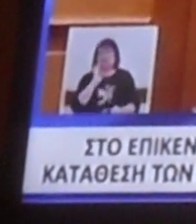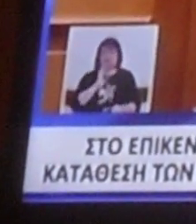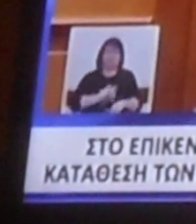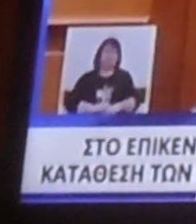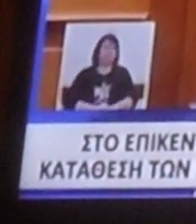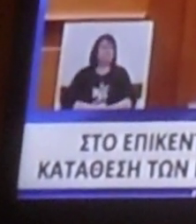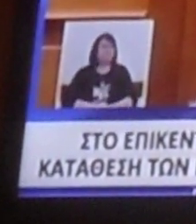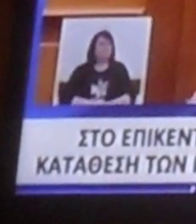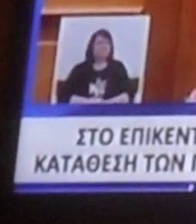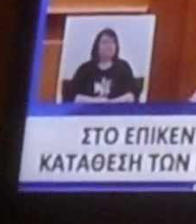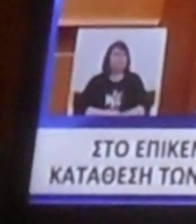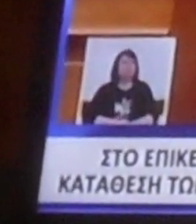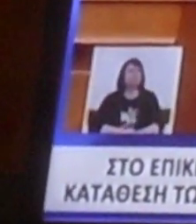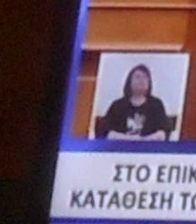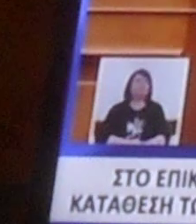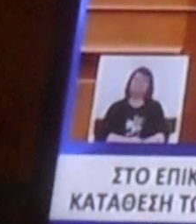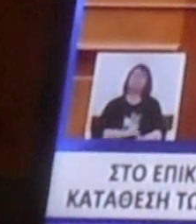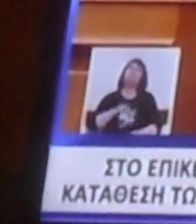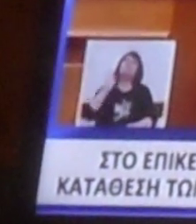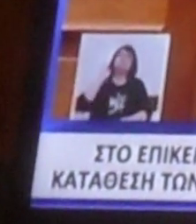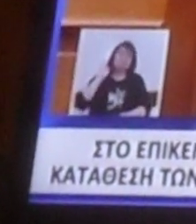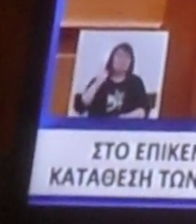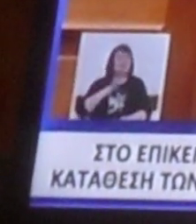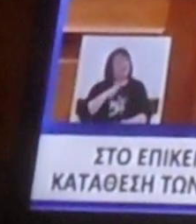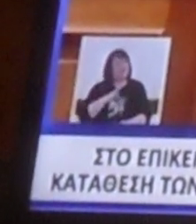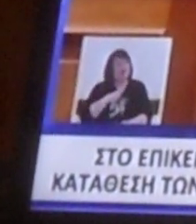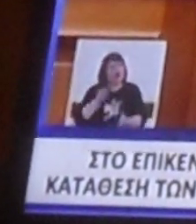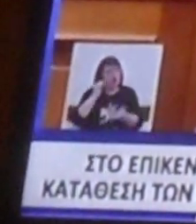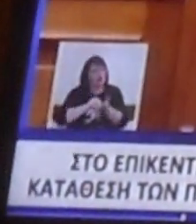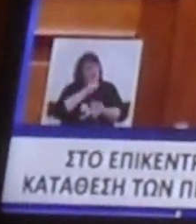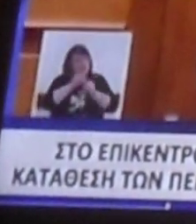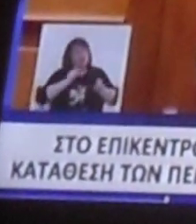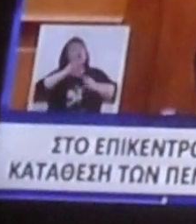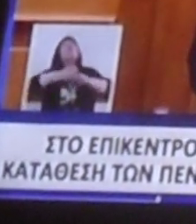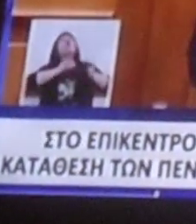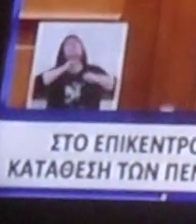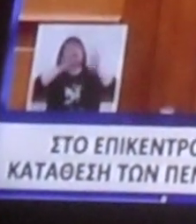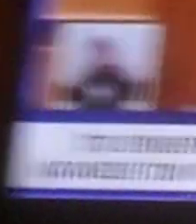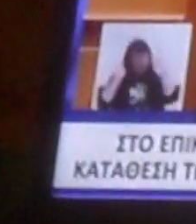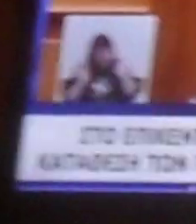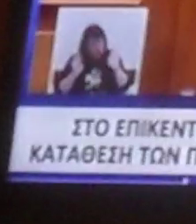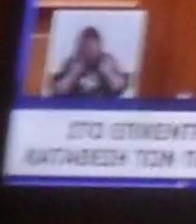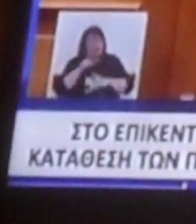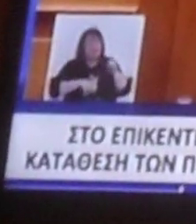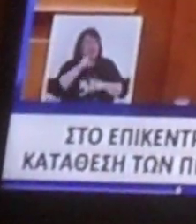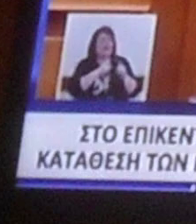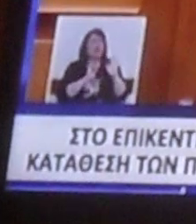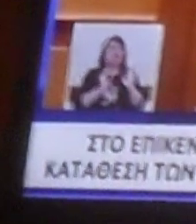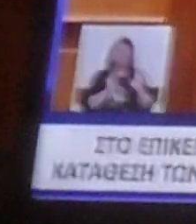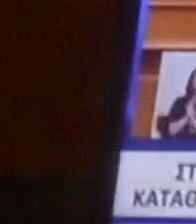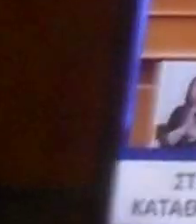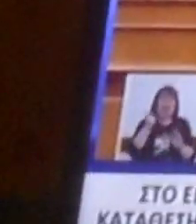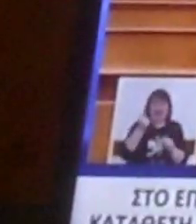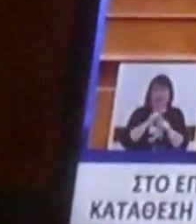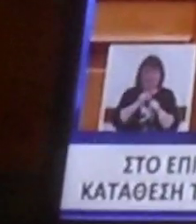που έρχονται θα είναι δεινά για την πατρίδα μας. Και αν ο καθένας περιχαρακωθεί διαβάζοντας μερικά χειρόγραφα και είναι καψαμπέλη από